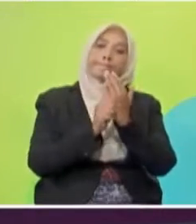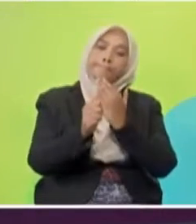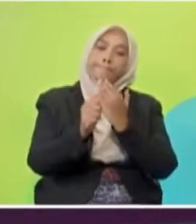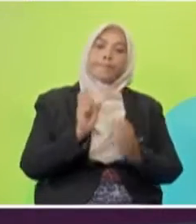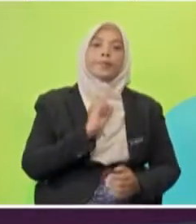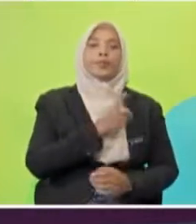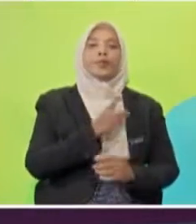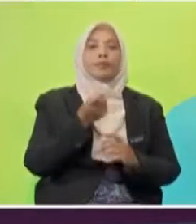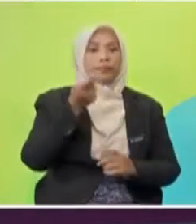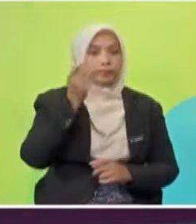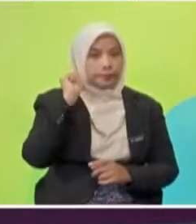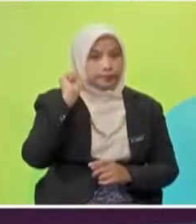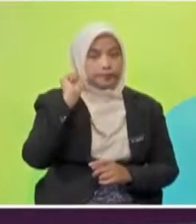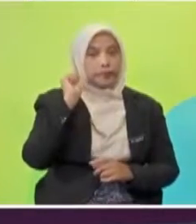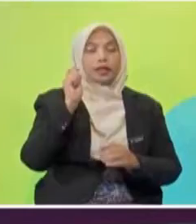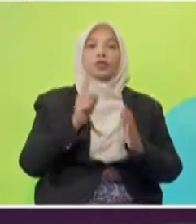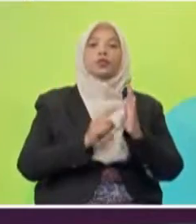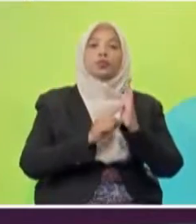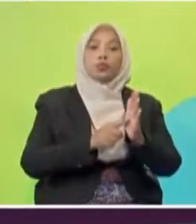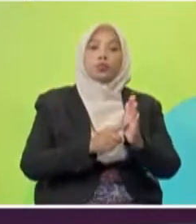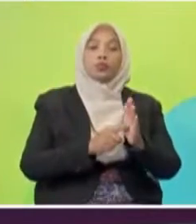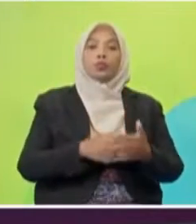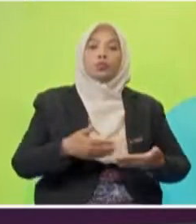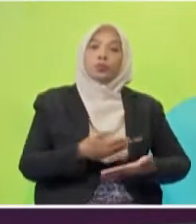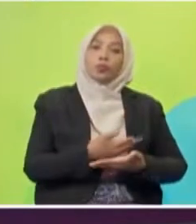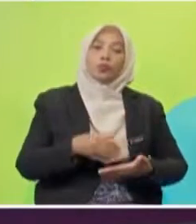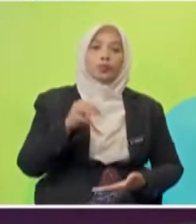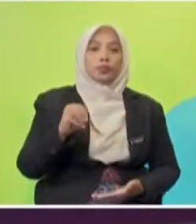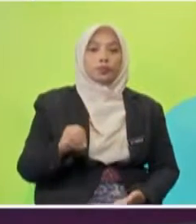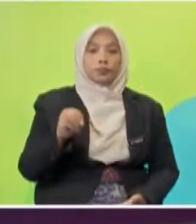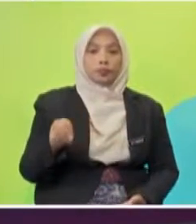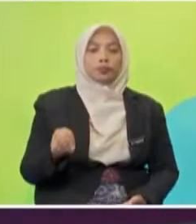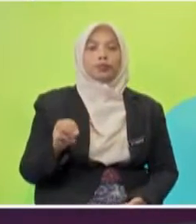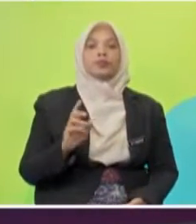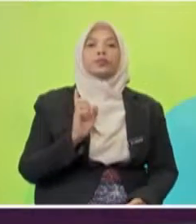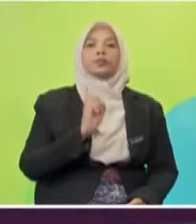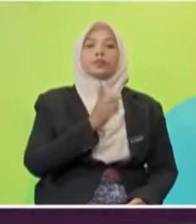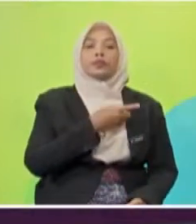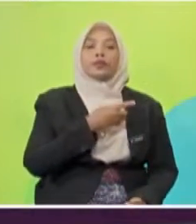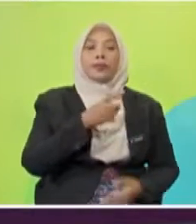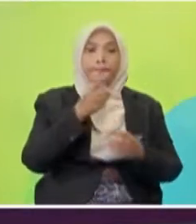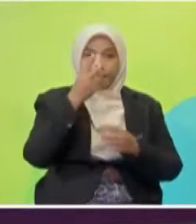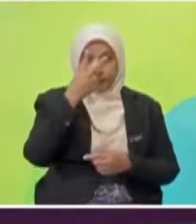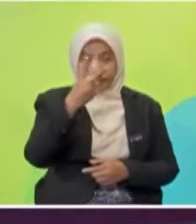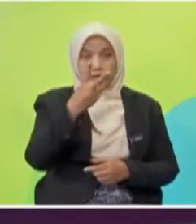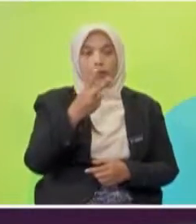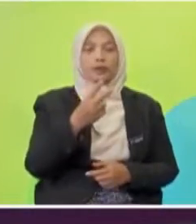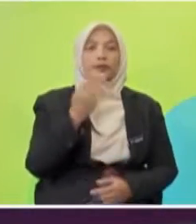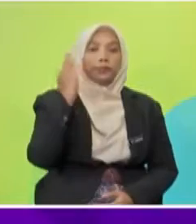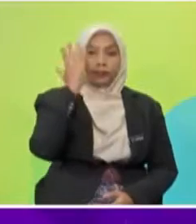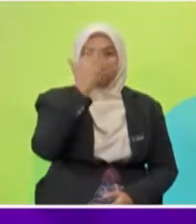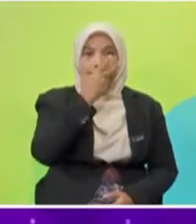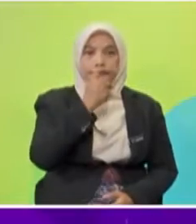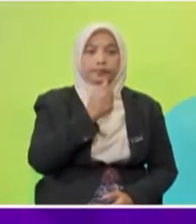jadi kita nak tunjukkan kepada anak-anak murid kita, mesti kita pernah melihat wajah-wajah mereka ini. Mereka ini